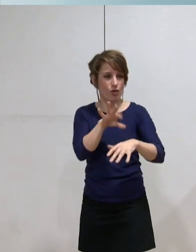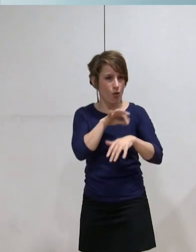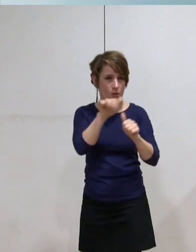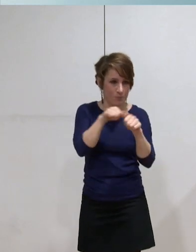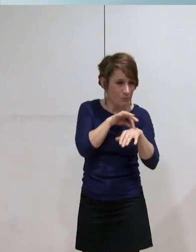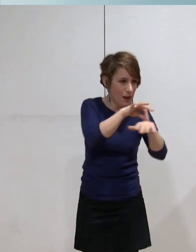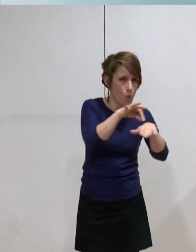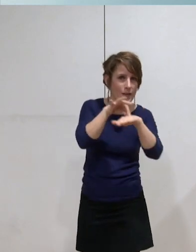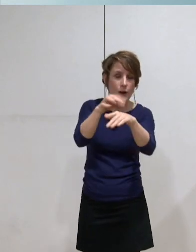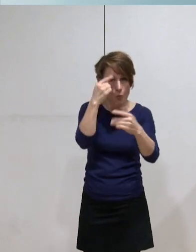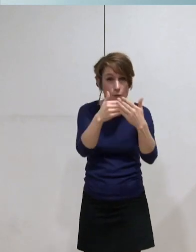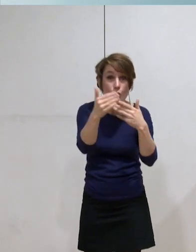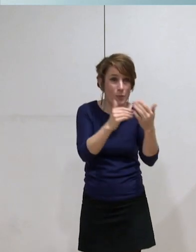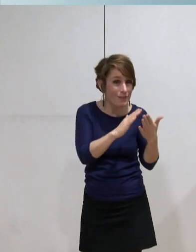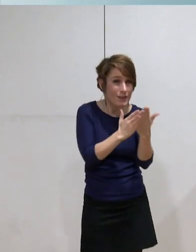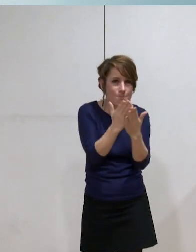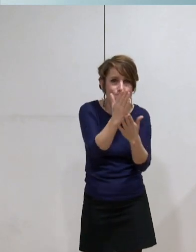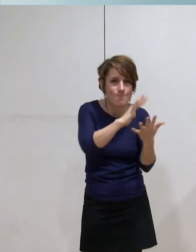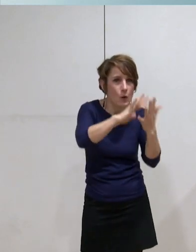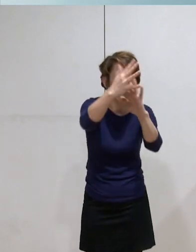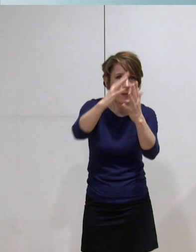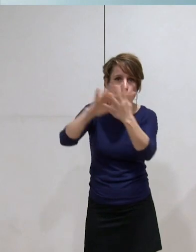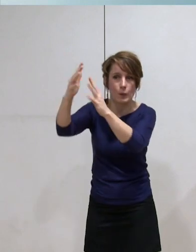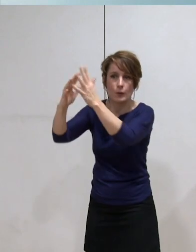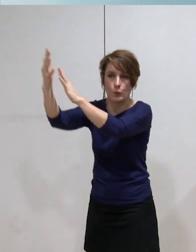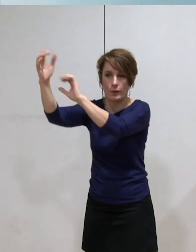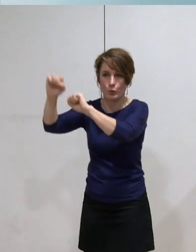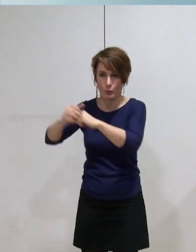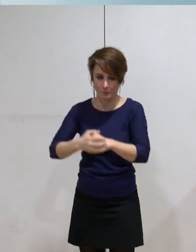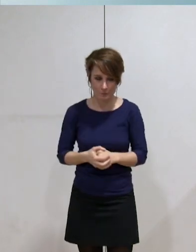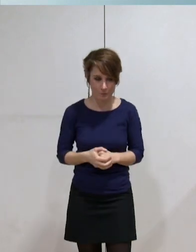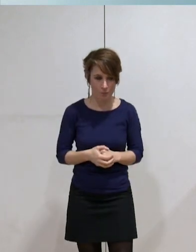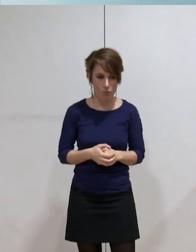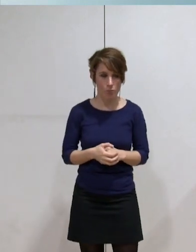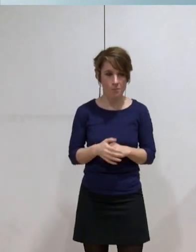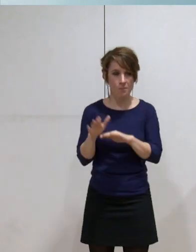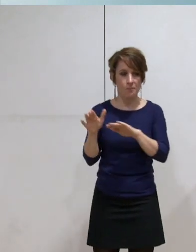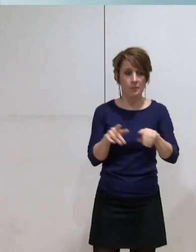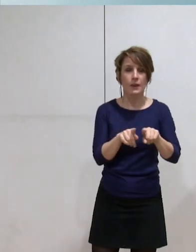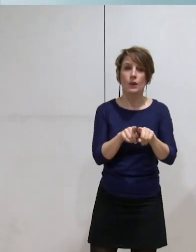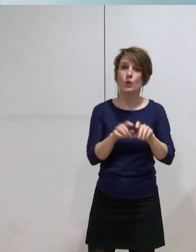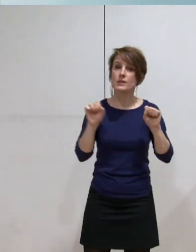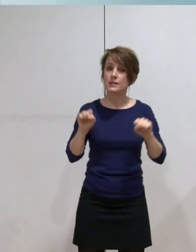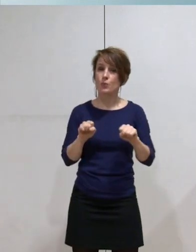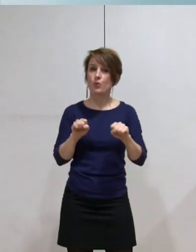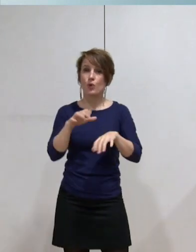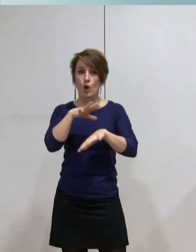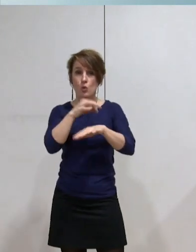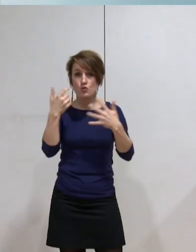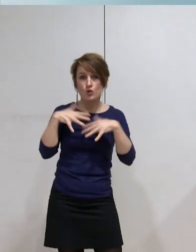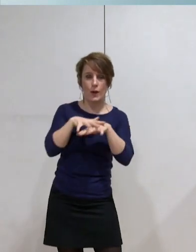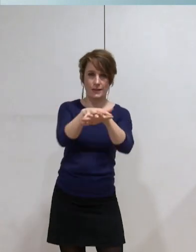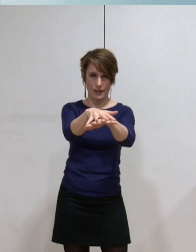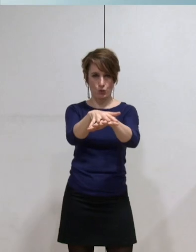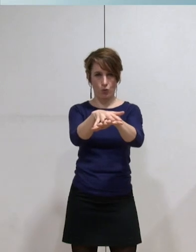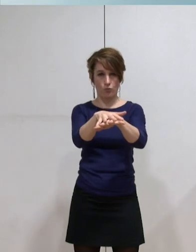au long de leur carrière c'est aussi travailler sur la mutualisation une démarche que nous avons engagé dans le cadre de